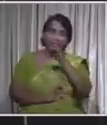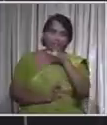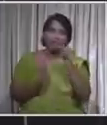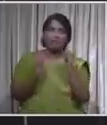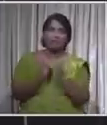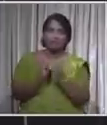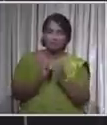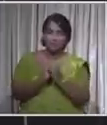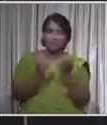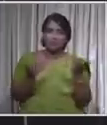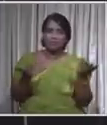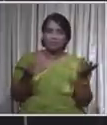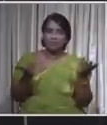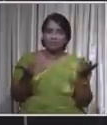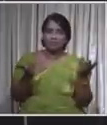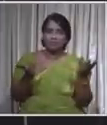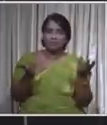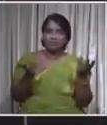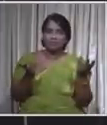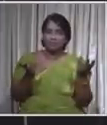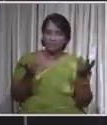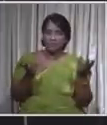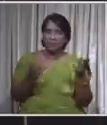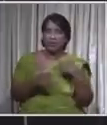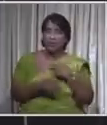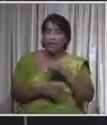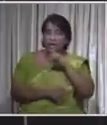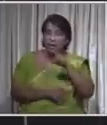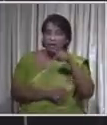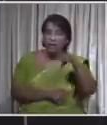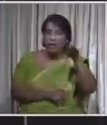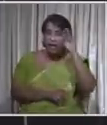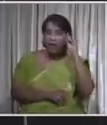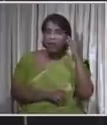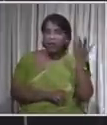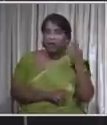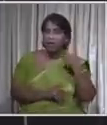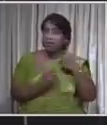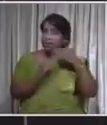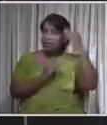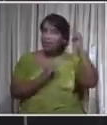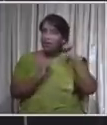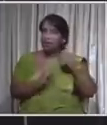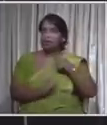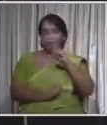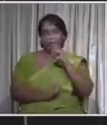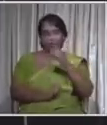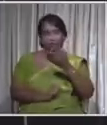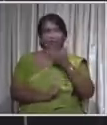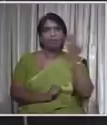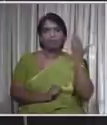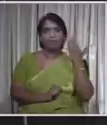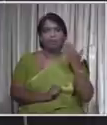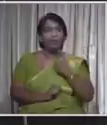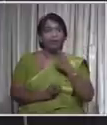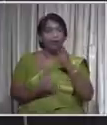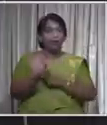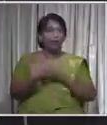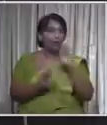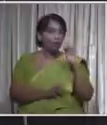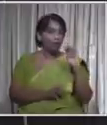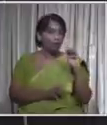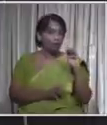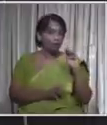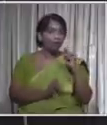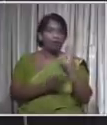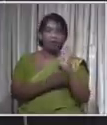හරි මං මං මං කියපු දේ ඇහුවනා එතන මට හොඳට අනාවැකි කියන්න පුළුවන් ඒක මොකද මං අවුරුදු 40ක්